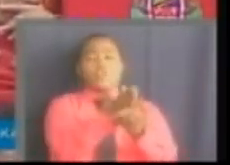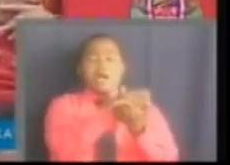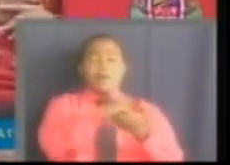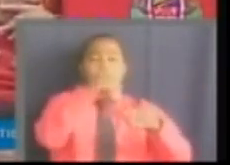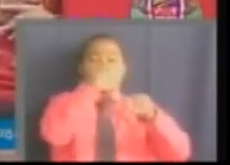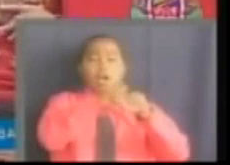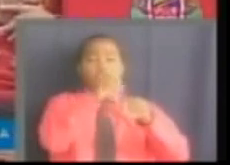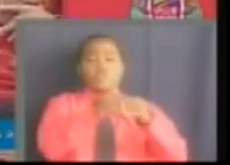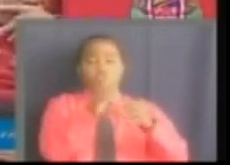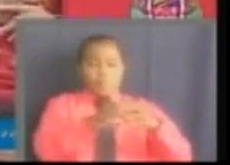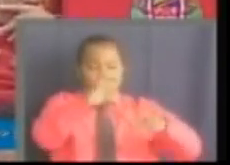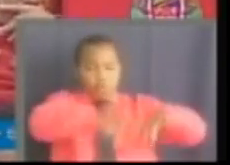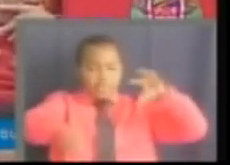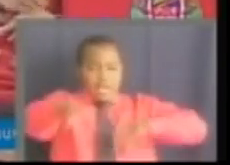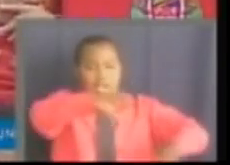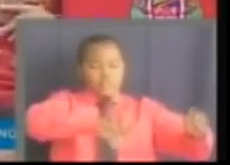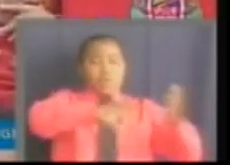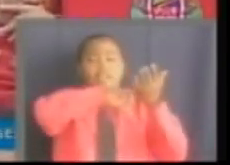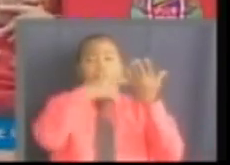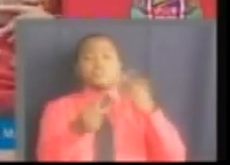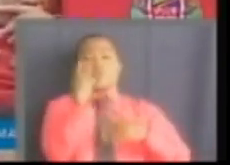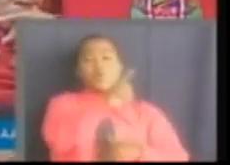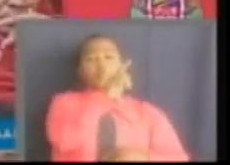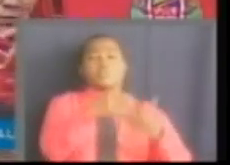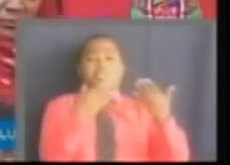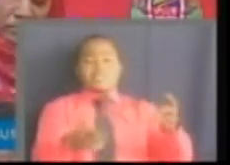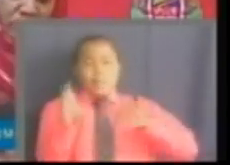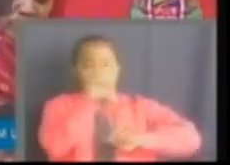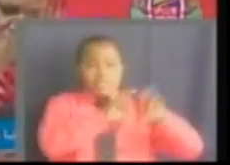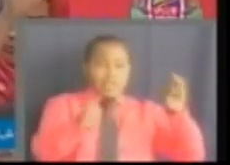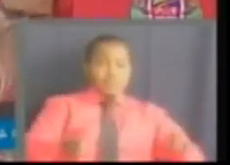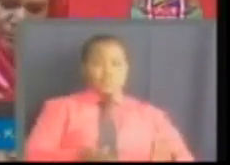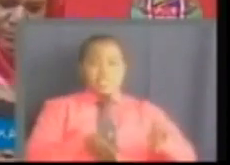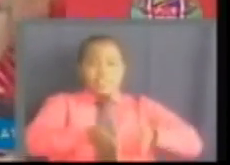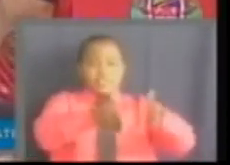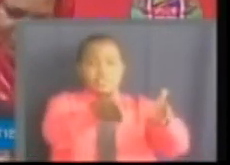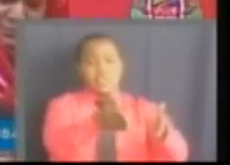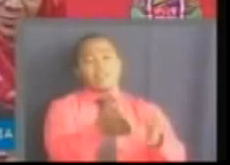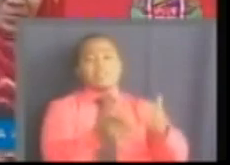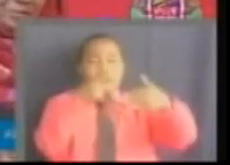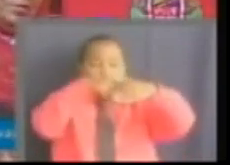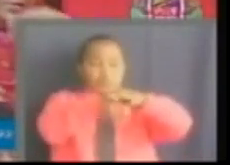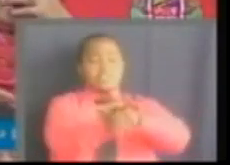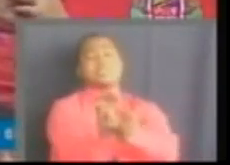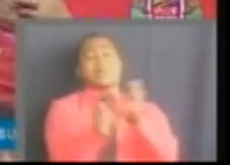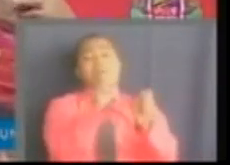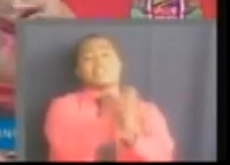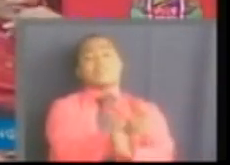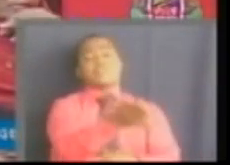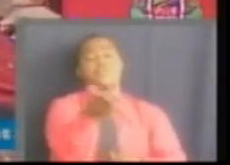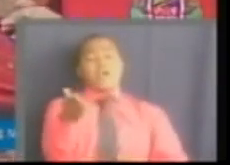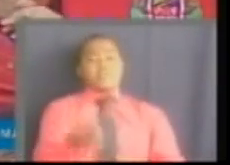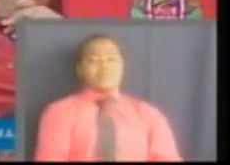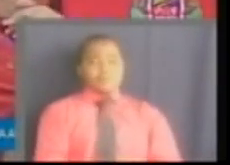rasimu inashindwa kwa kukosa mbili ya tatu. Sasa inatafutwa njia ya kuingiza marekebisho kama haya. Mheshimiwa mwenyekiti, marekebisho